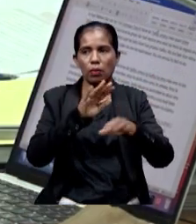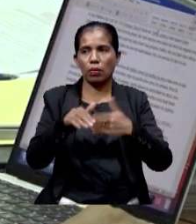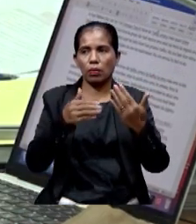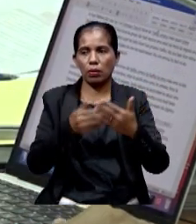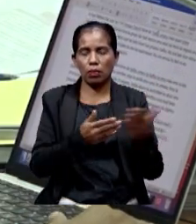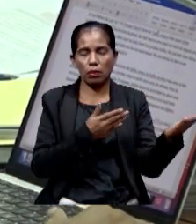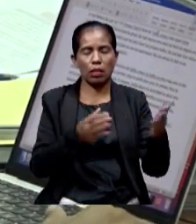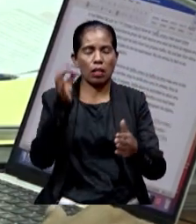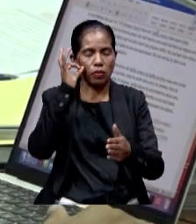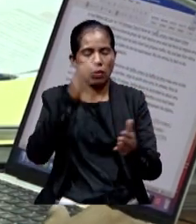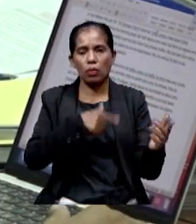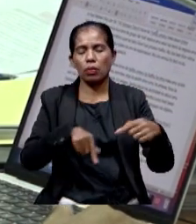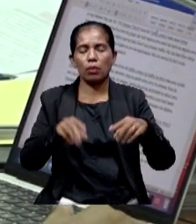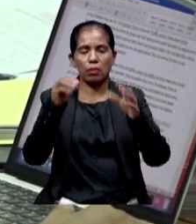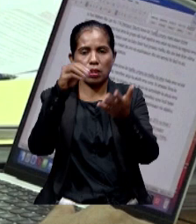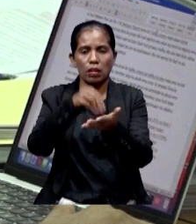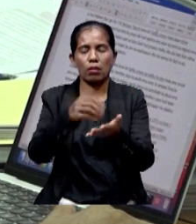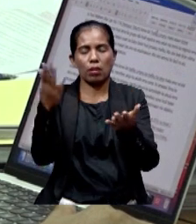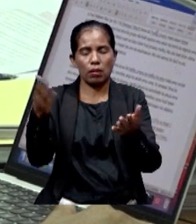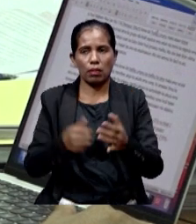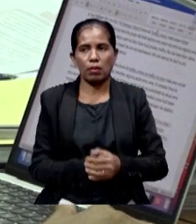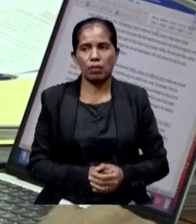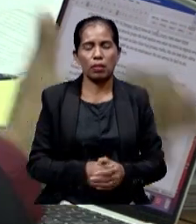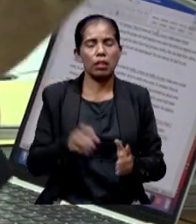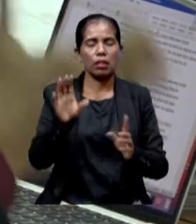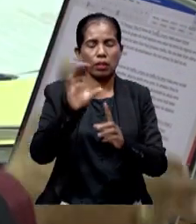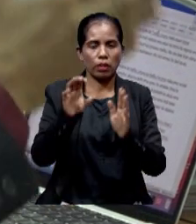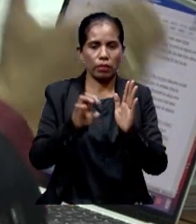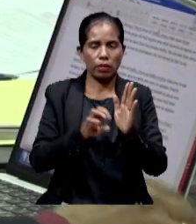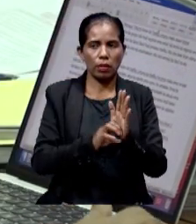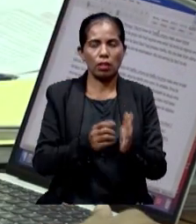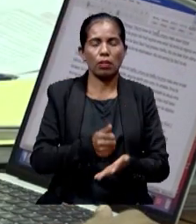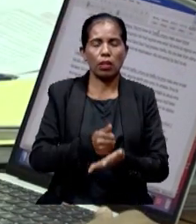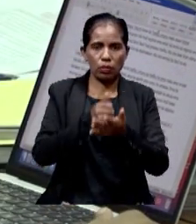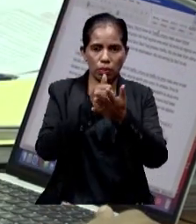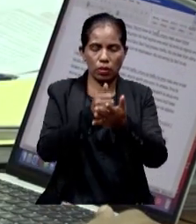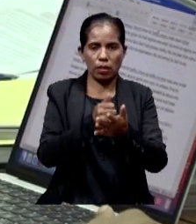ba. Sing inisiatif Presiden Republika dia sepi di Estado. Atau ajuda itu ini ya.